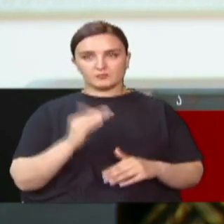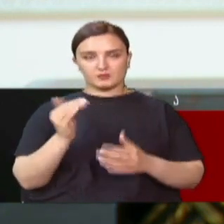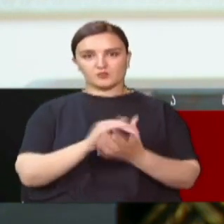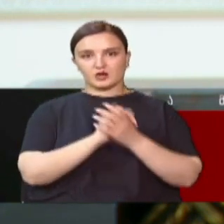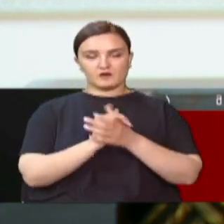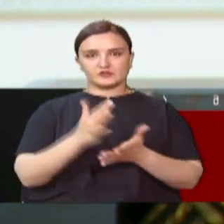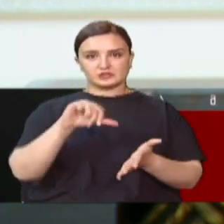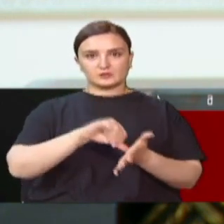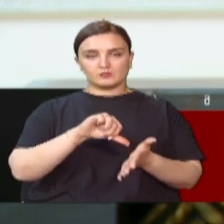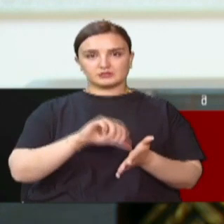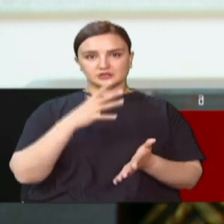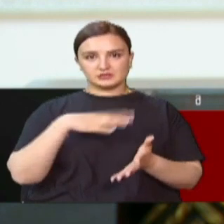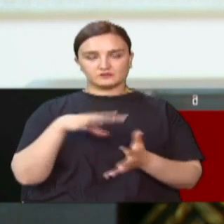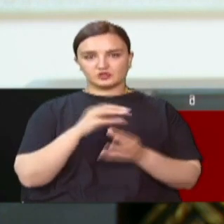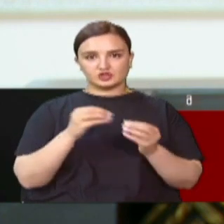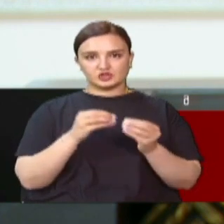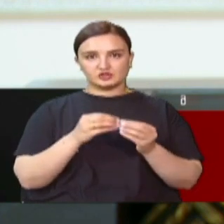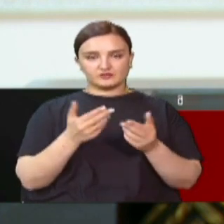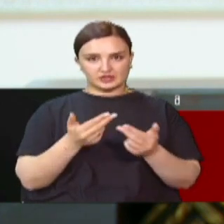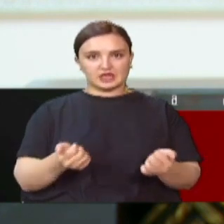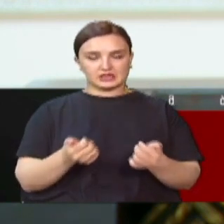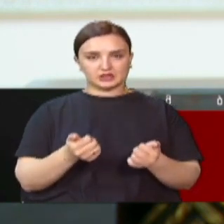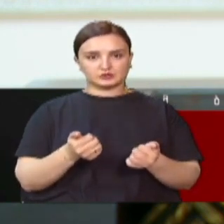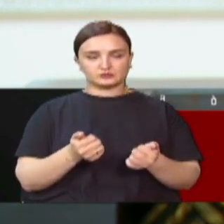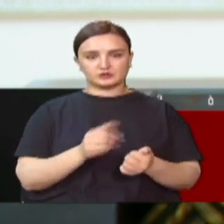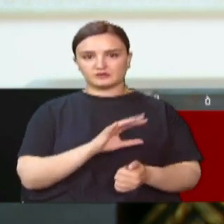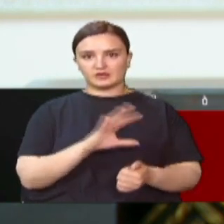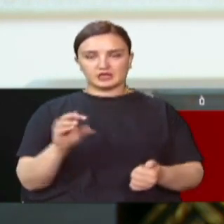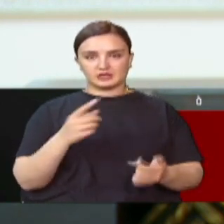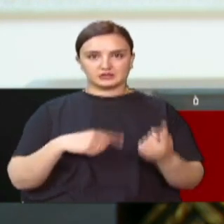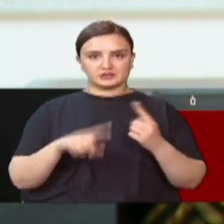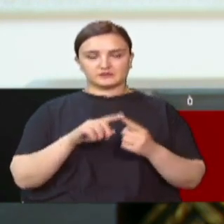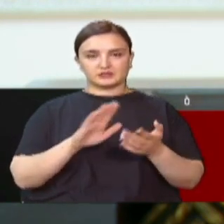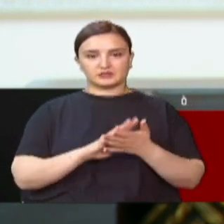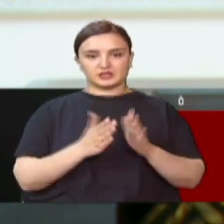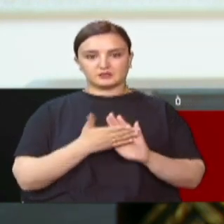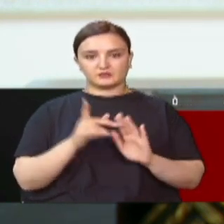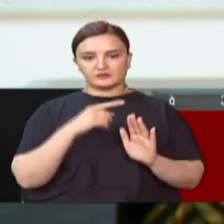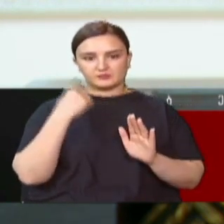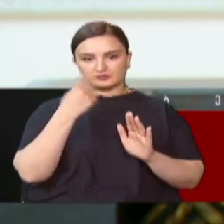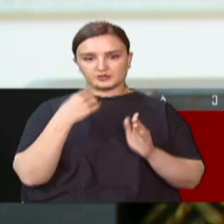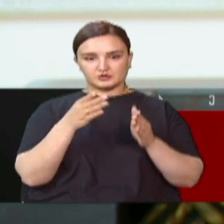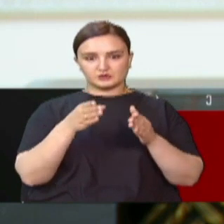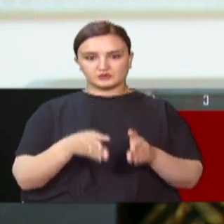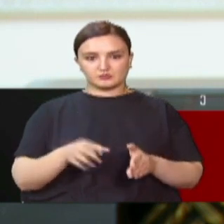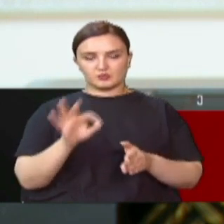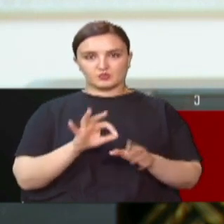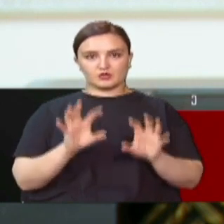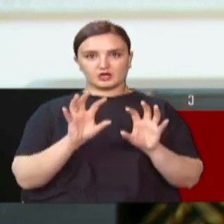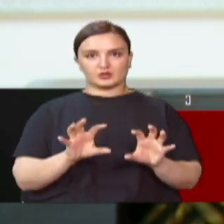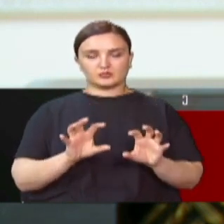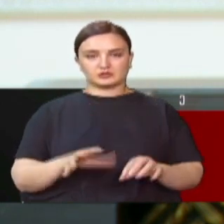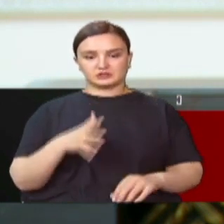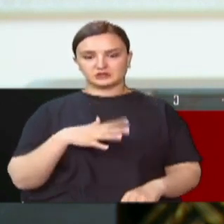წარმომადგენლობამ საქართველოში ფაქტიურად იგივე დაადასტურა. ანუ ყველანი თანხმდებით, რომ პერსონიფიცირებული კანონი